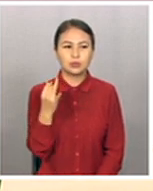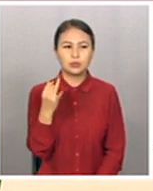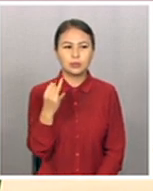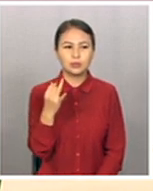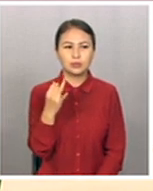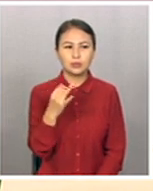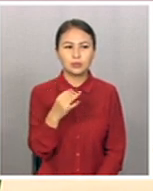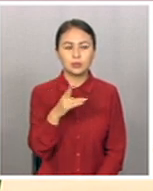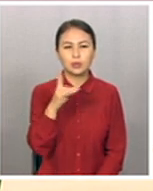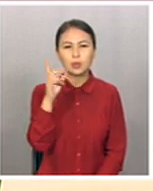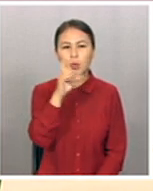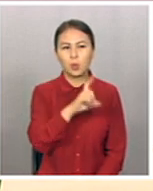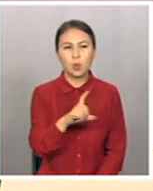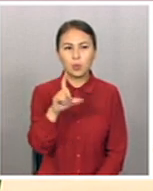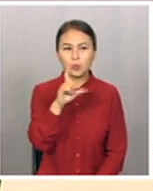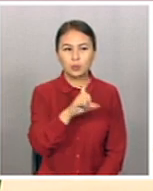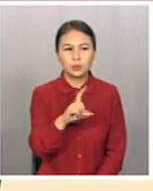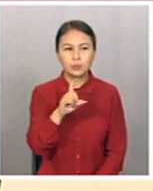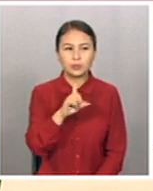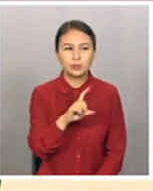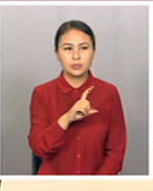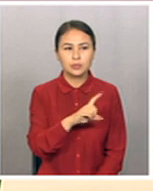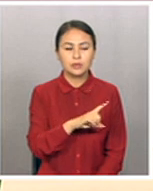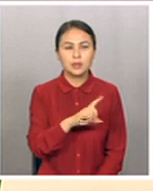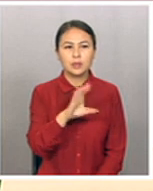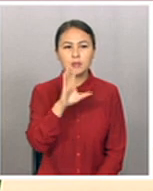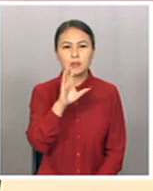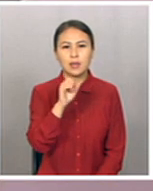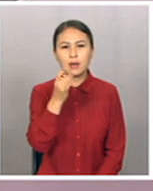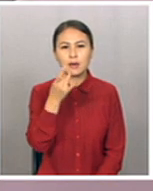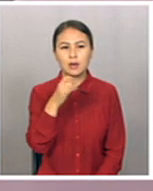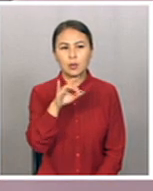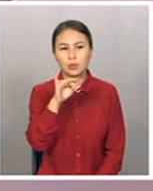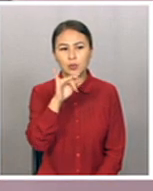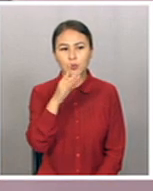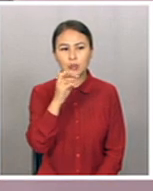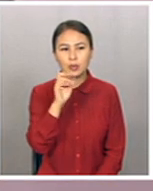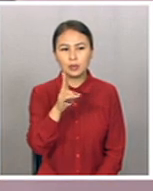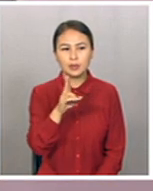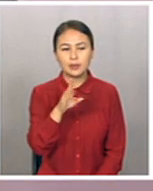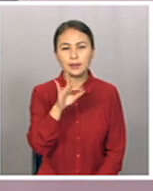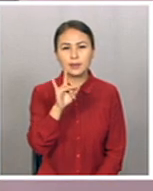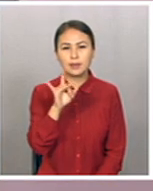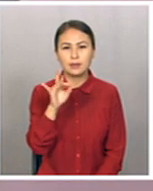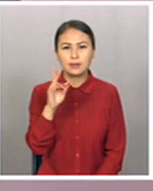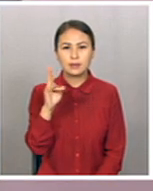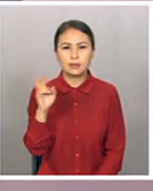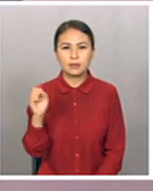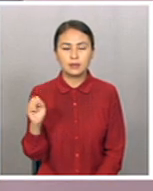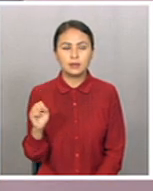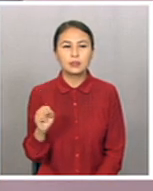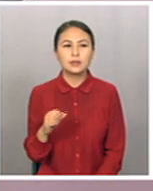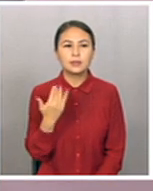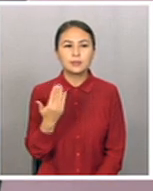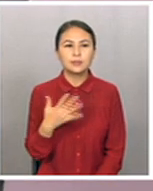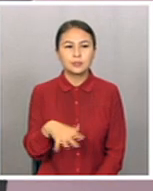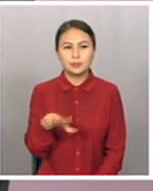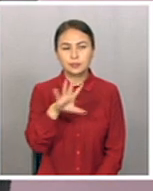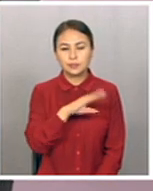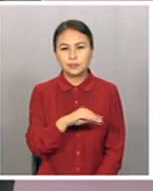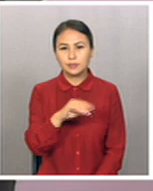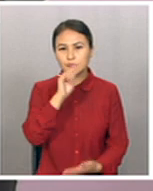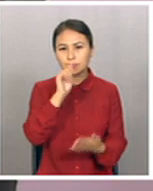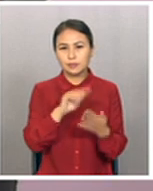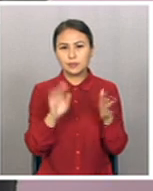шымшық, көк шымшық, сарайдар үйрек, тырна. Балалар, бұл